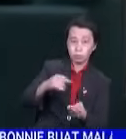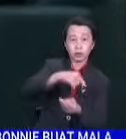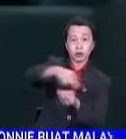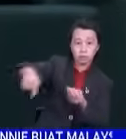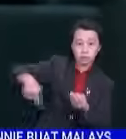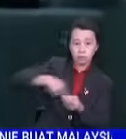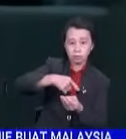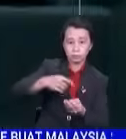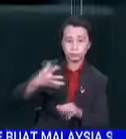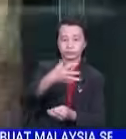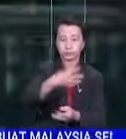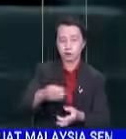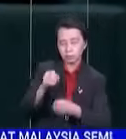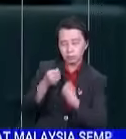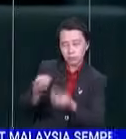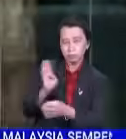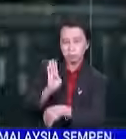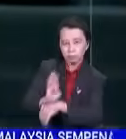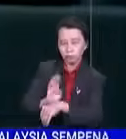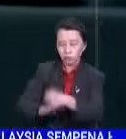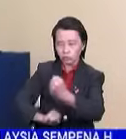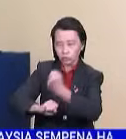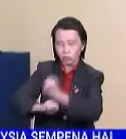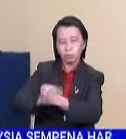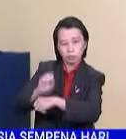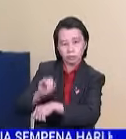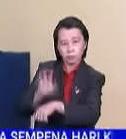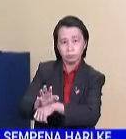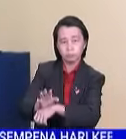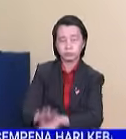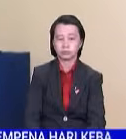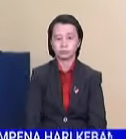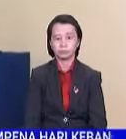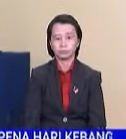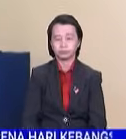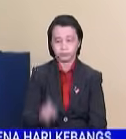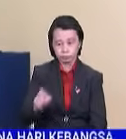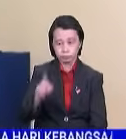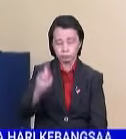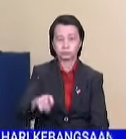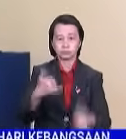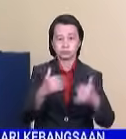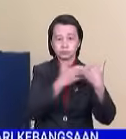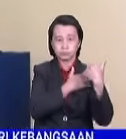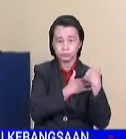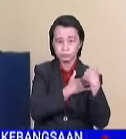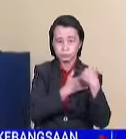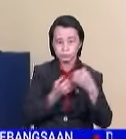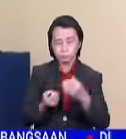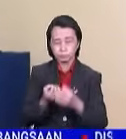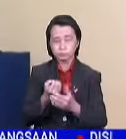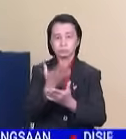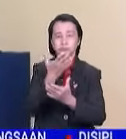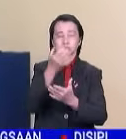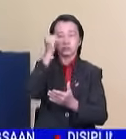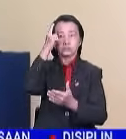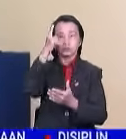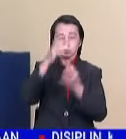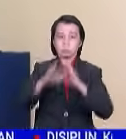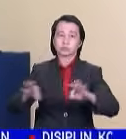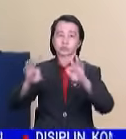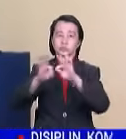sekeliling seterusnya memberi bantuan sokongan juga perlu memainkan perannya untuk menyimpulkan kesedaran dan